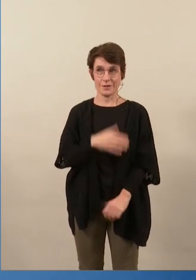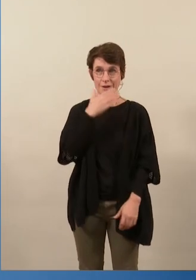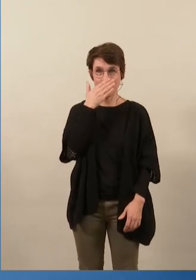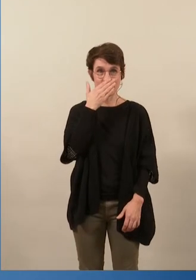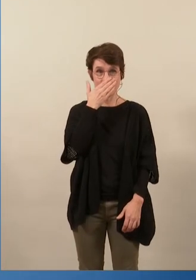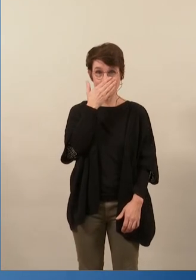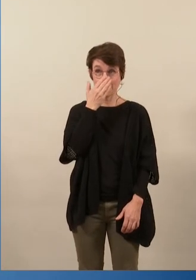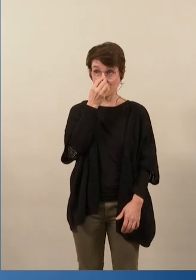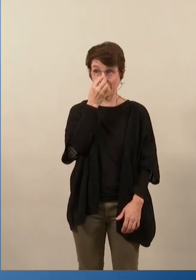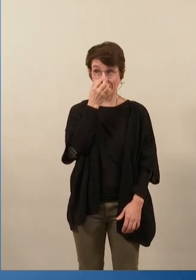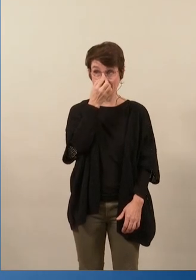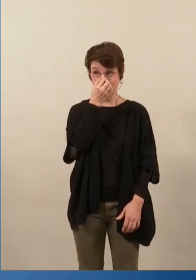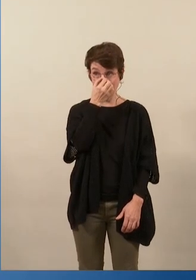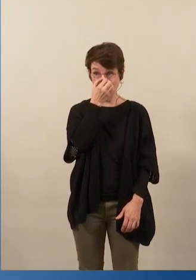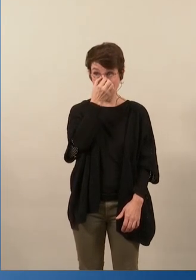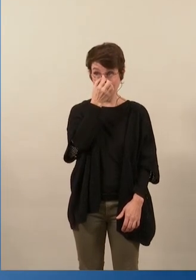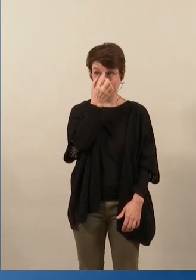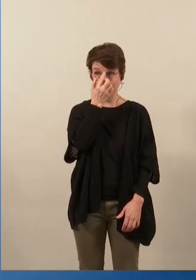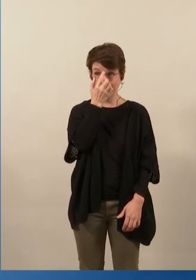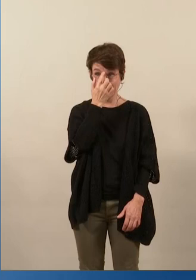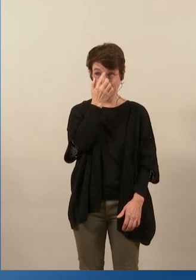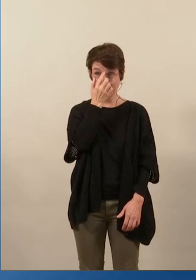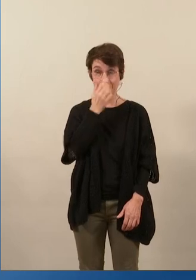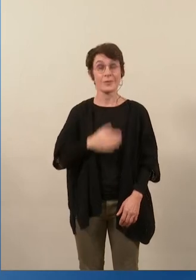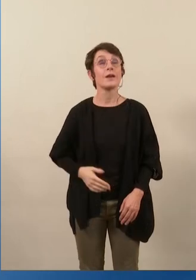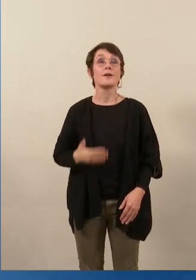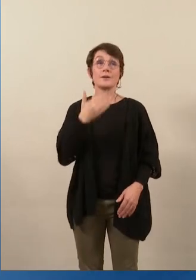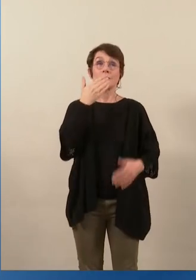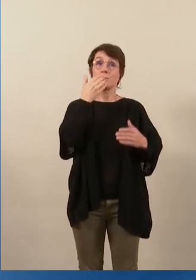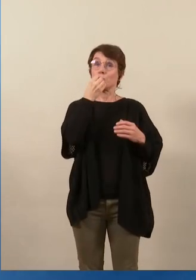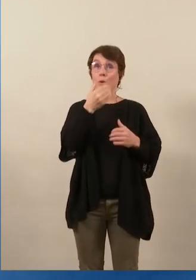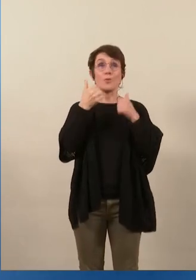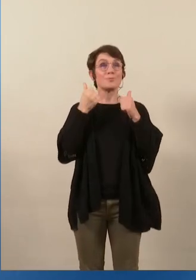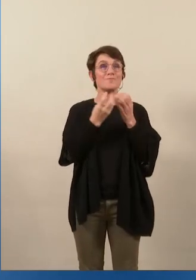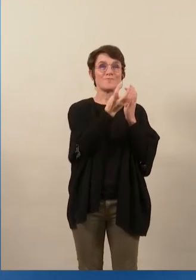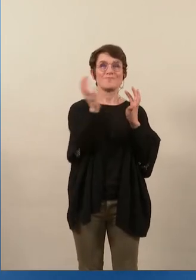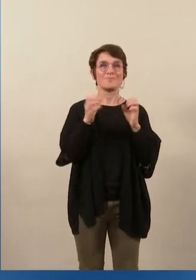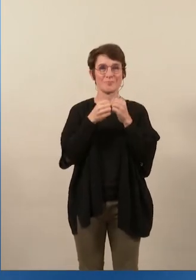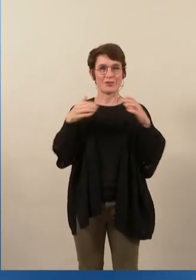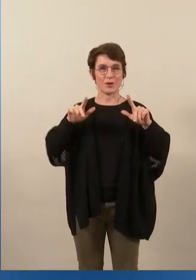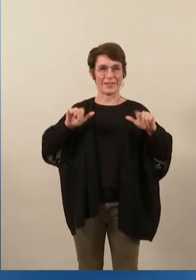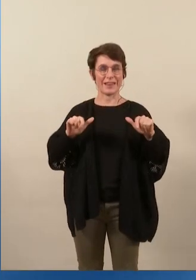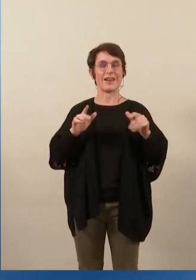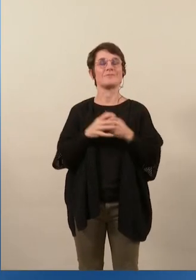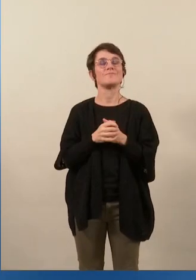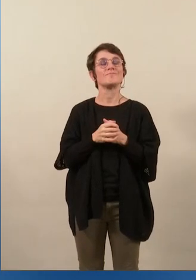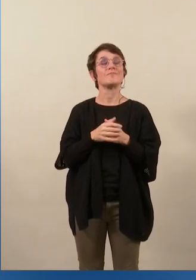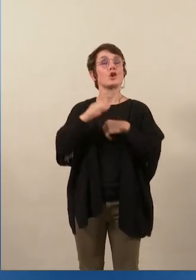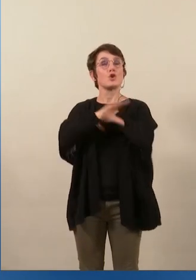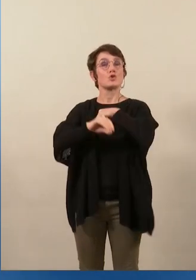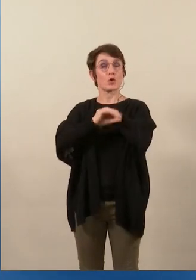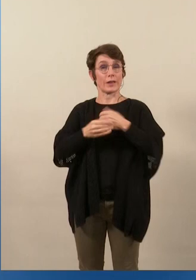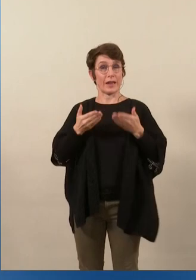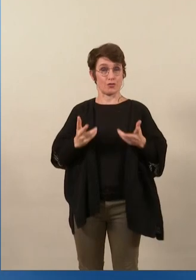merci beaucoup nous avons donc le quorum pour démarrer ce conseil et je vous propose d'élire en secrétaire de séance Monsieur